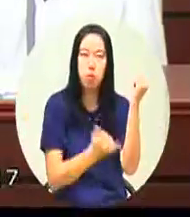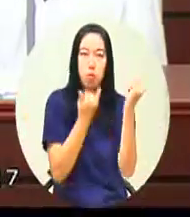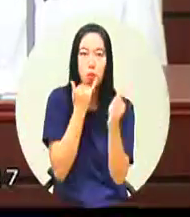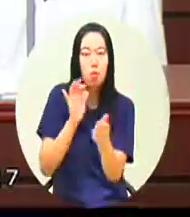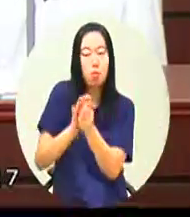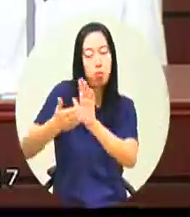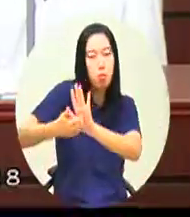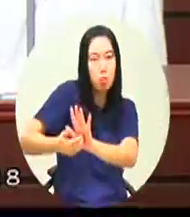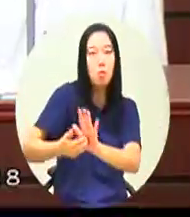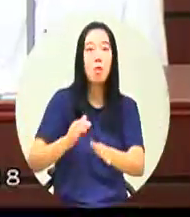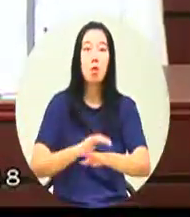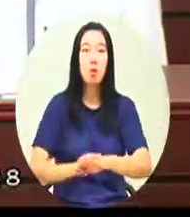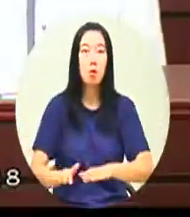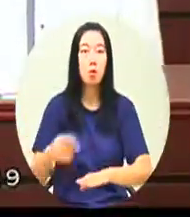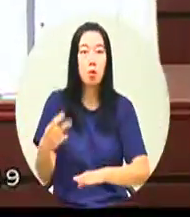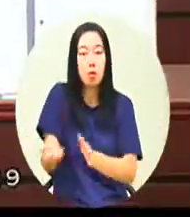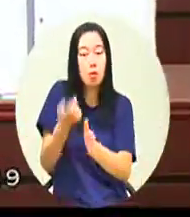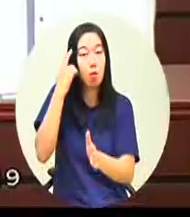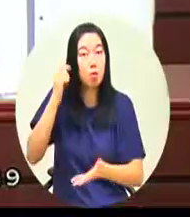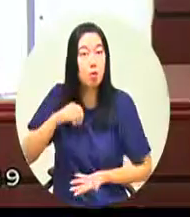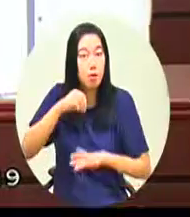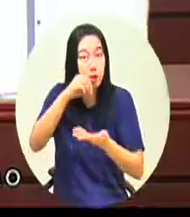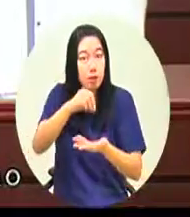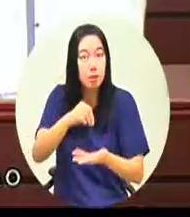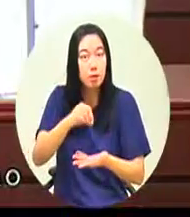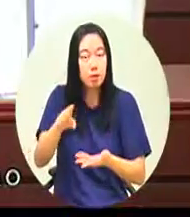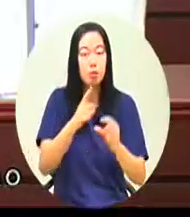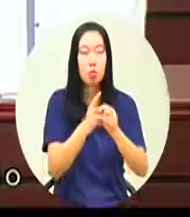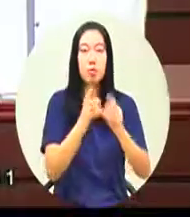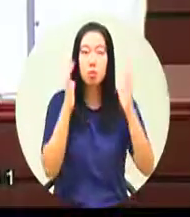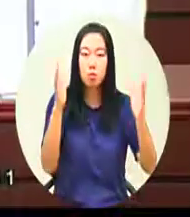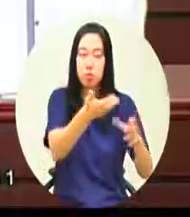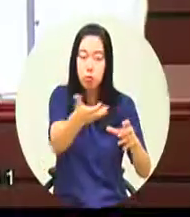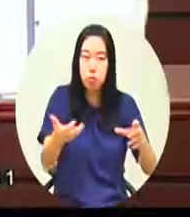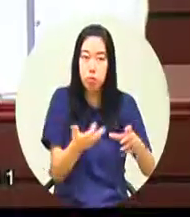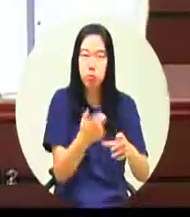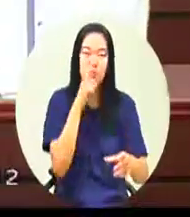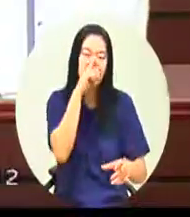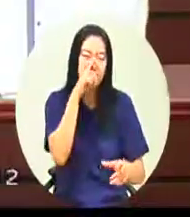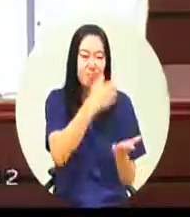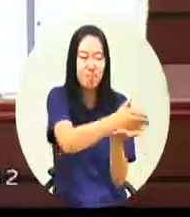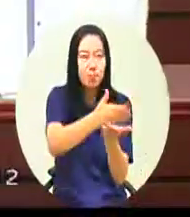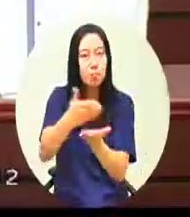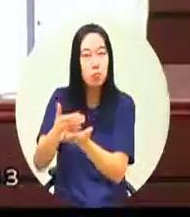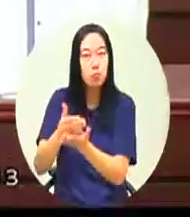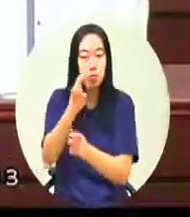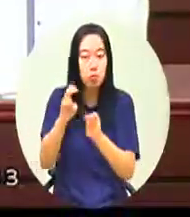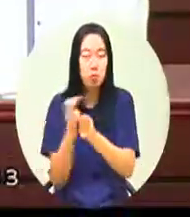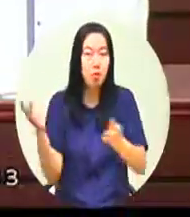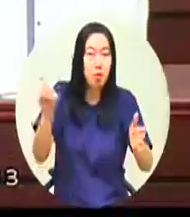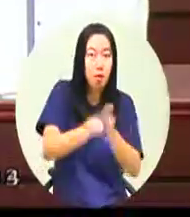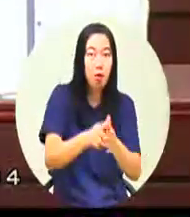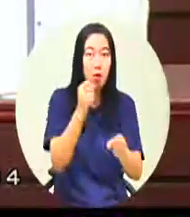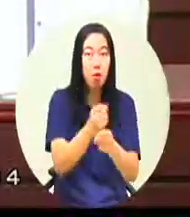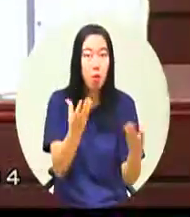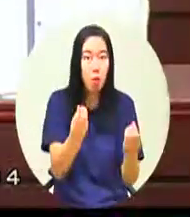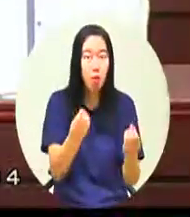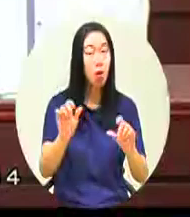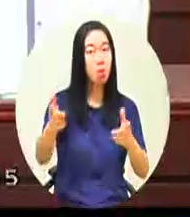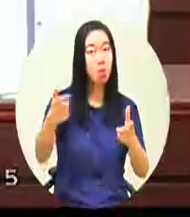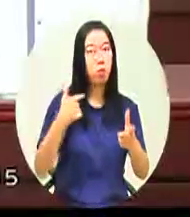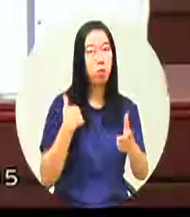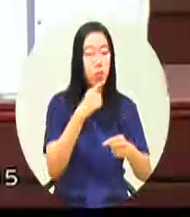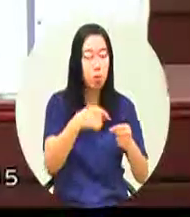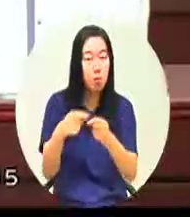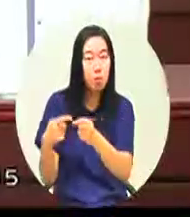水。那刚刚有提到这个中正湖的这个清淤哦，并不是20年都没有做哈，我们其实每年都有定期做